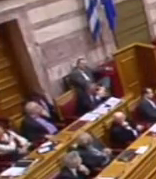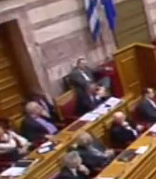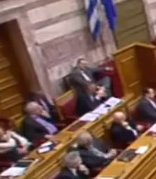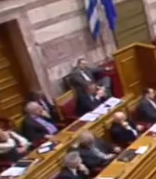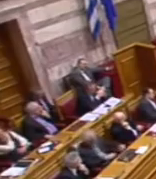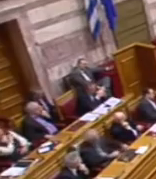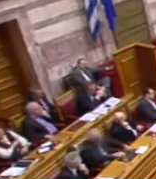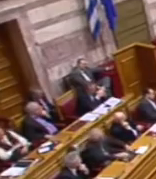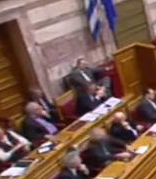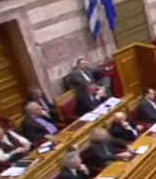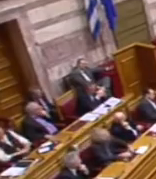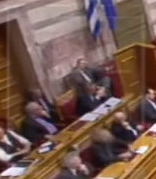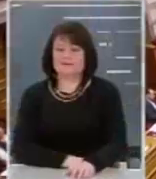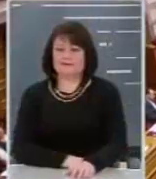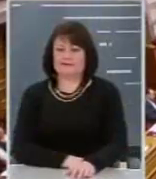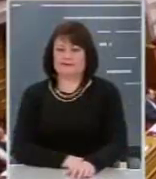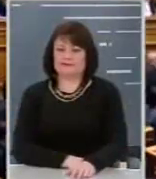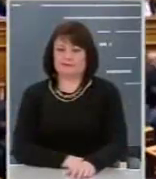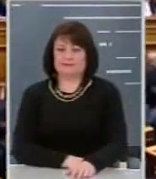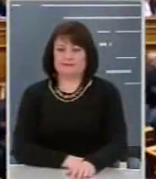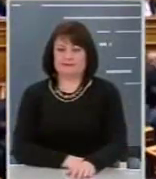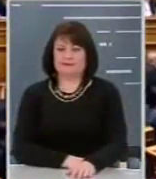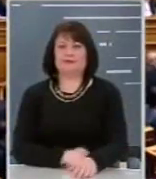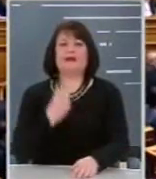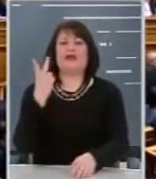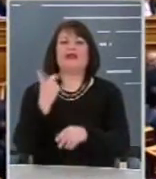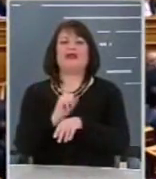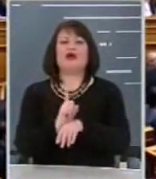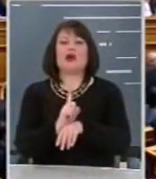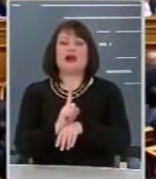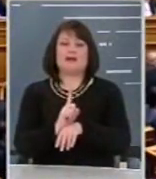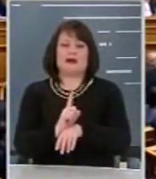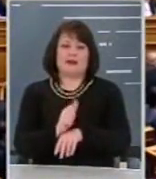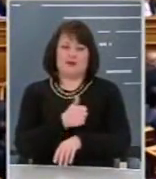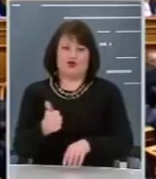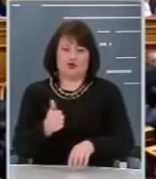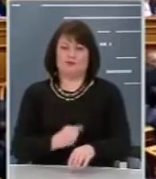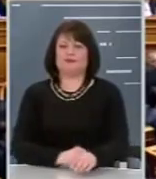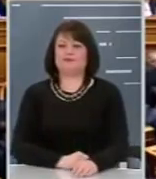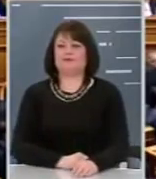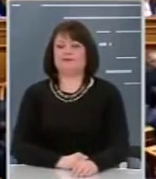Για 2 λεπτά, κύριε Μητσοτάκη, για τον κήρυκα. Φαντάζομαι,